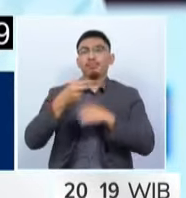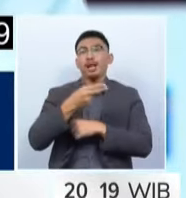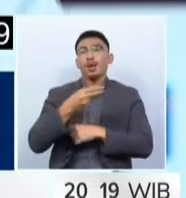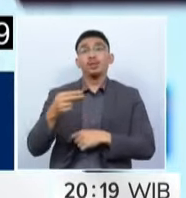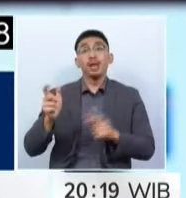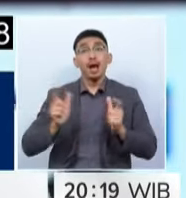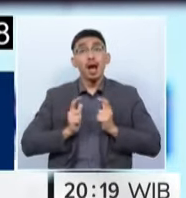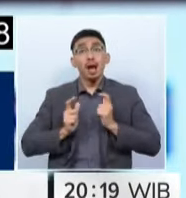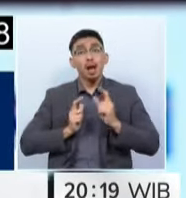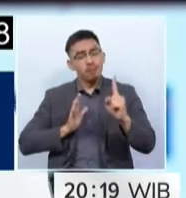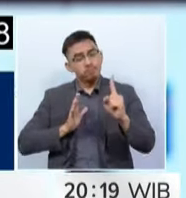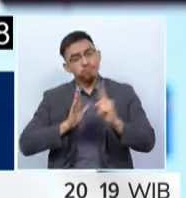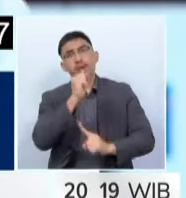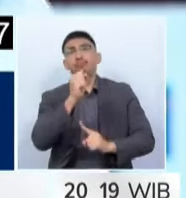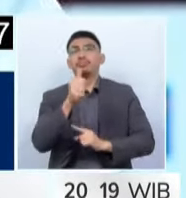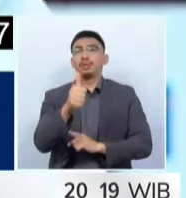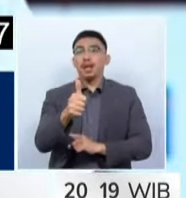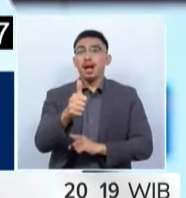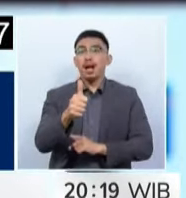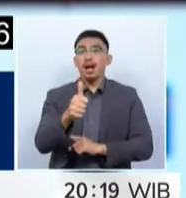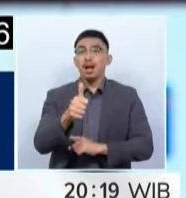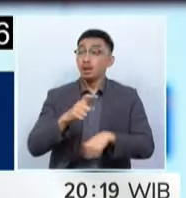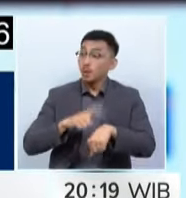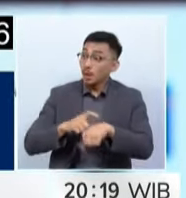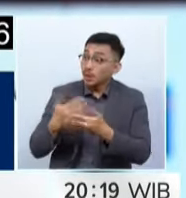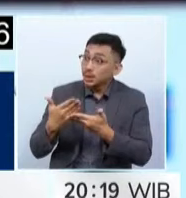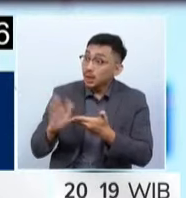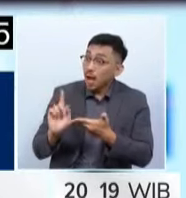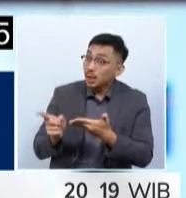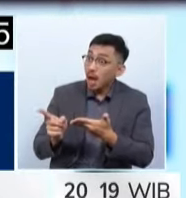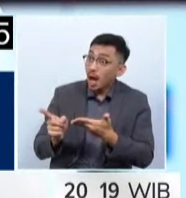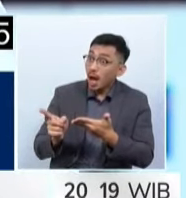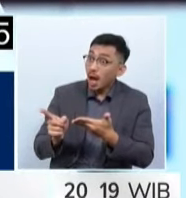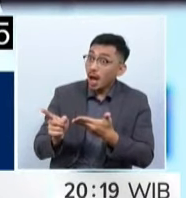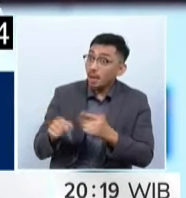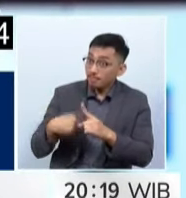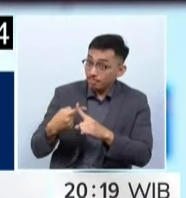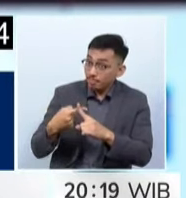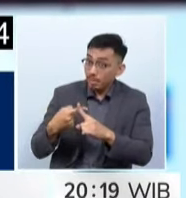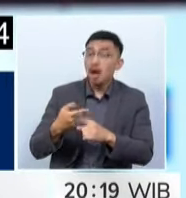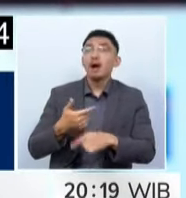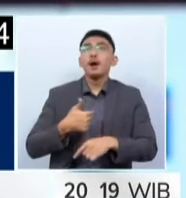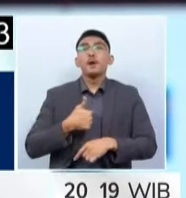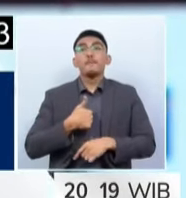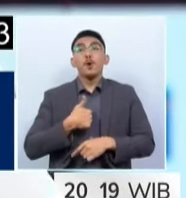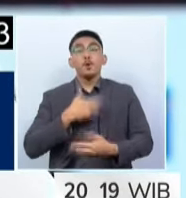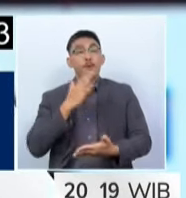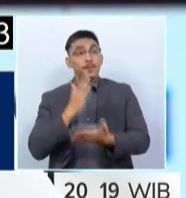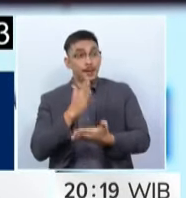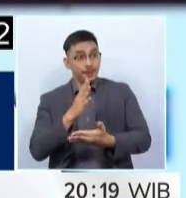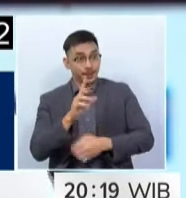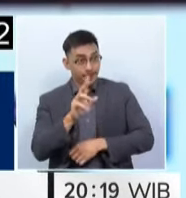Pak parabowo Mohon tenang saya tegaskan kembali ya